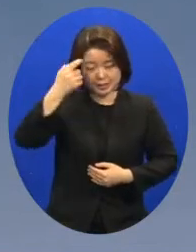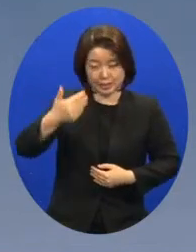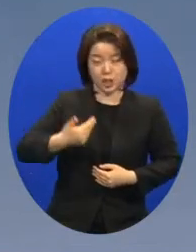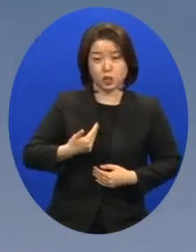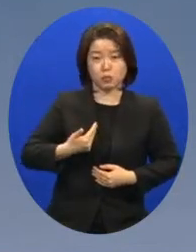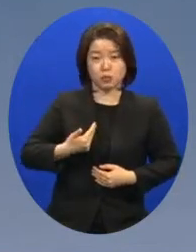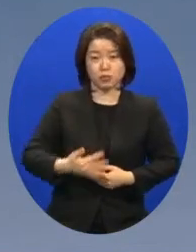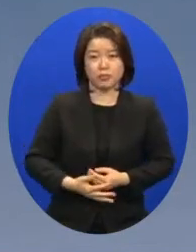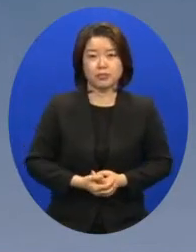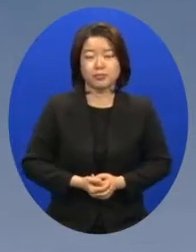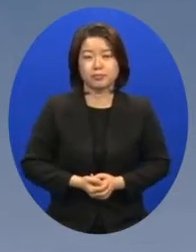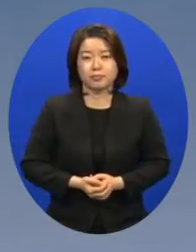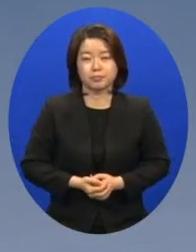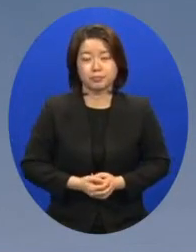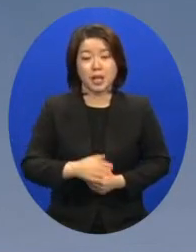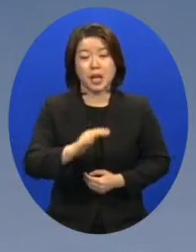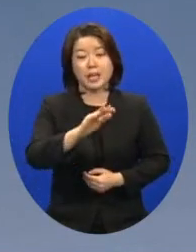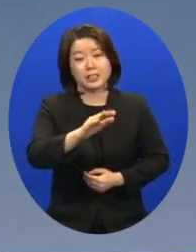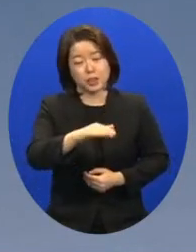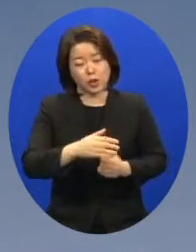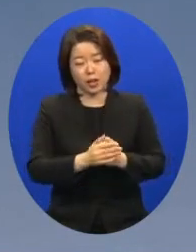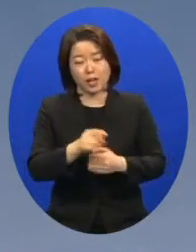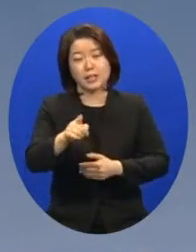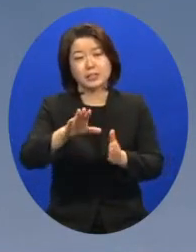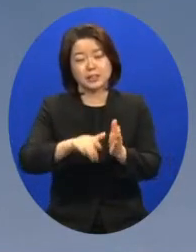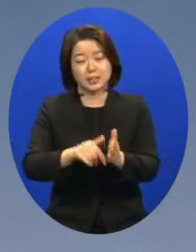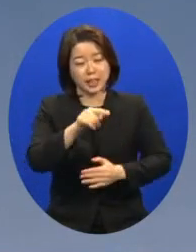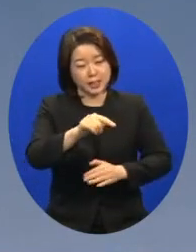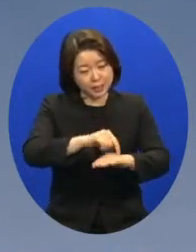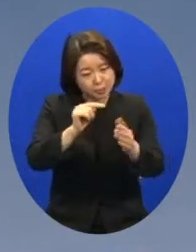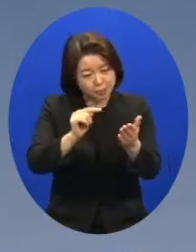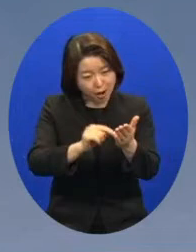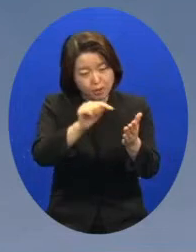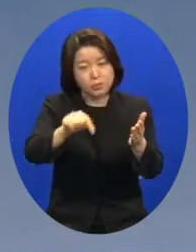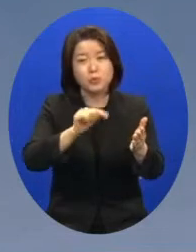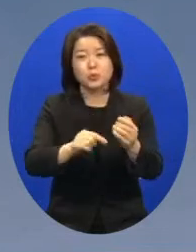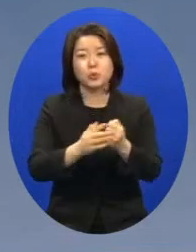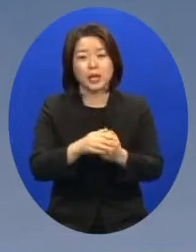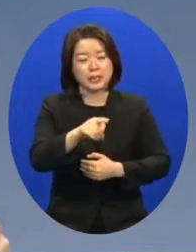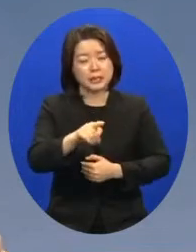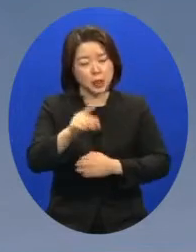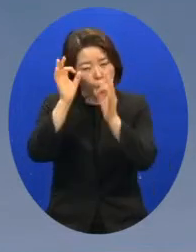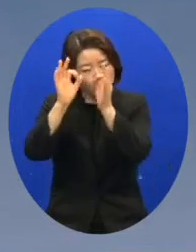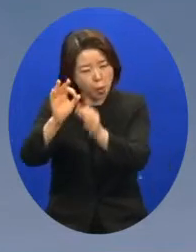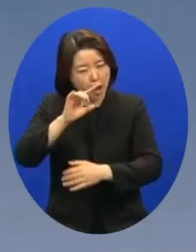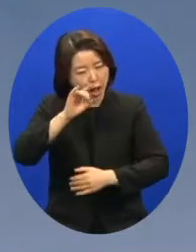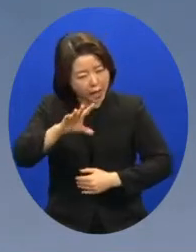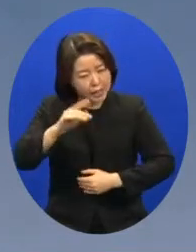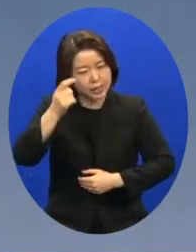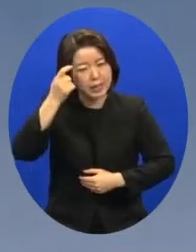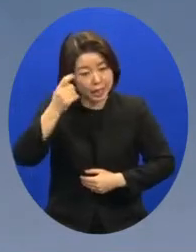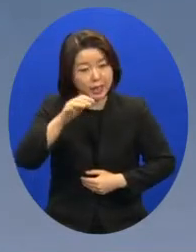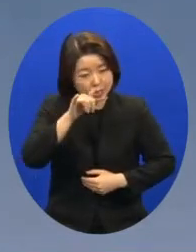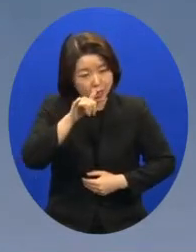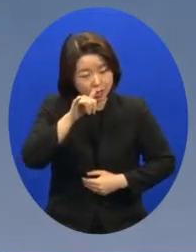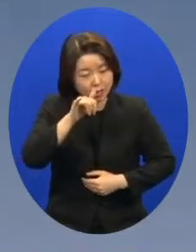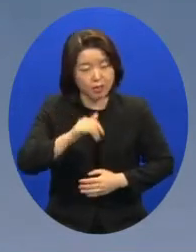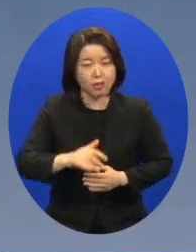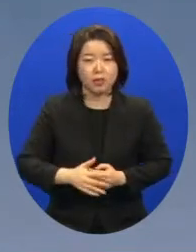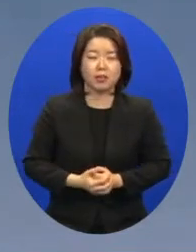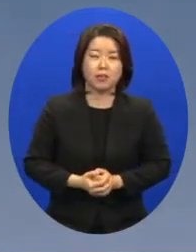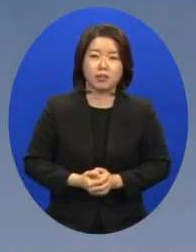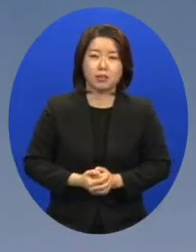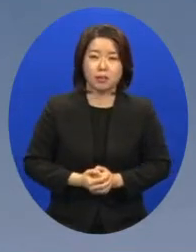하셨어요 기성화 그때 내 마음속에 그걸 봄을 안된다는 생각도 있었냐